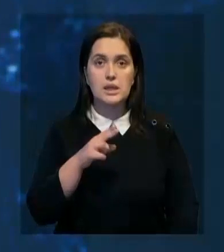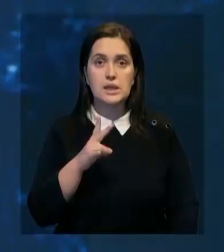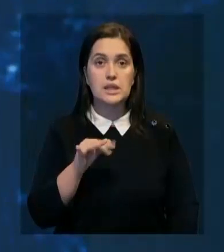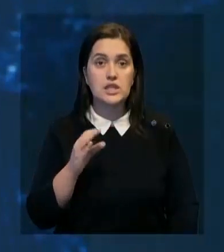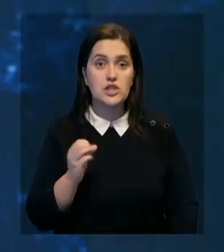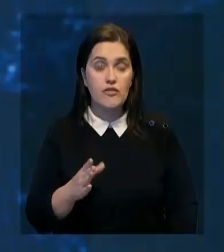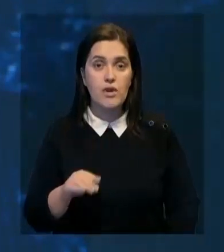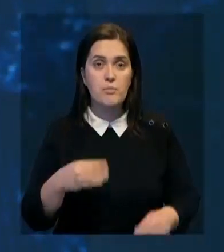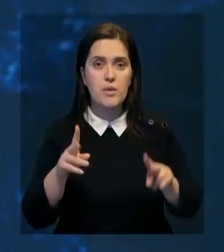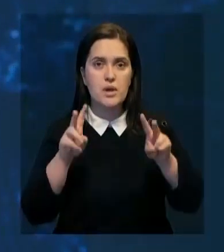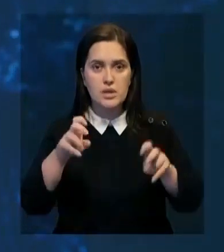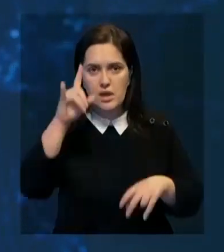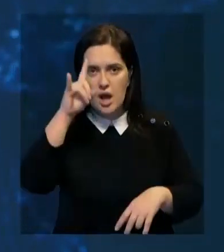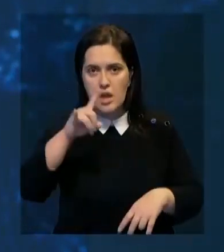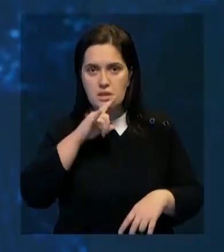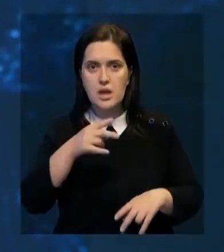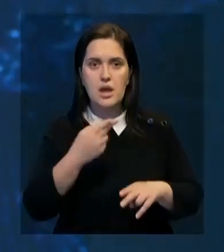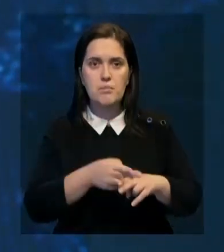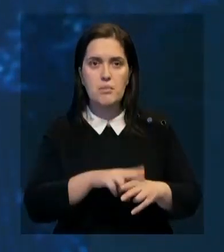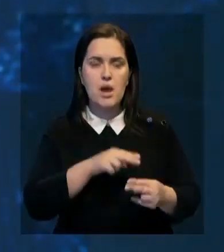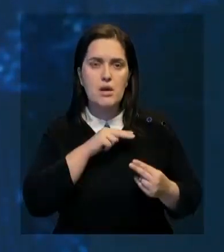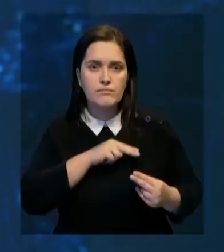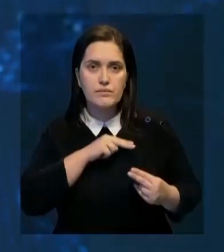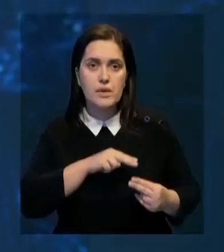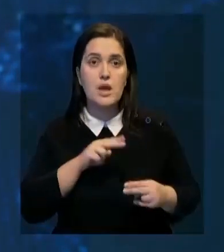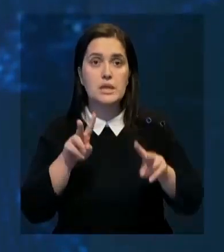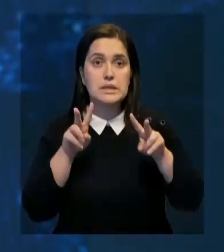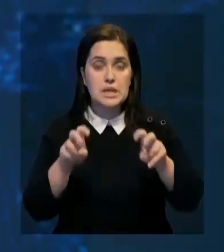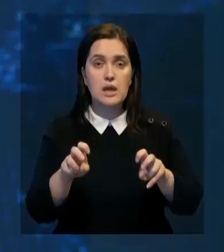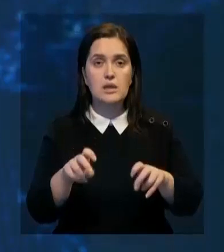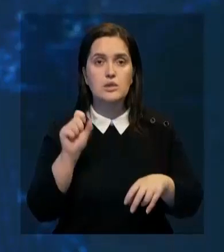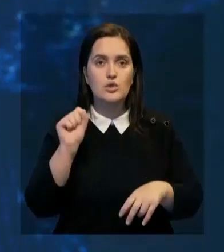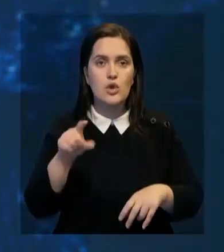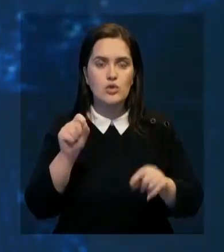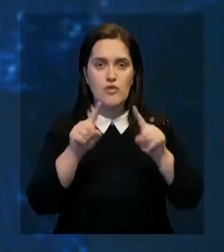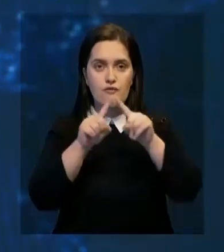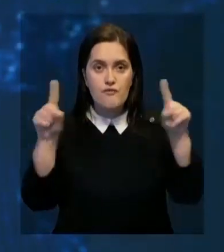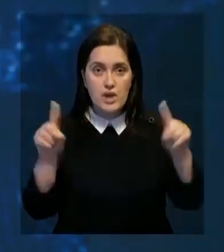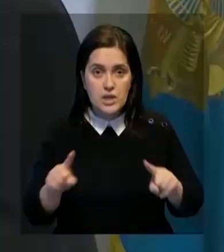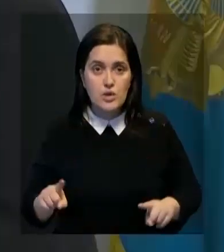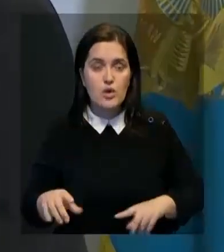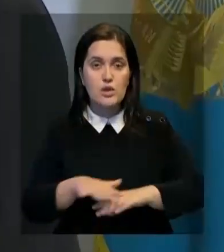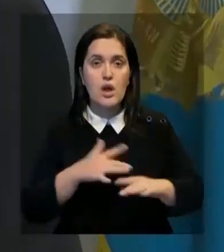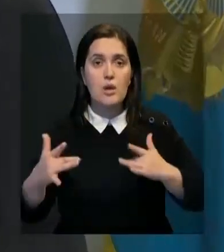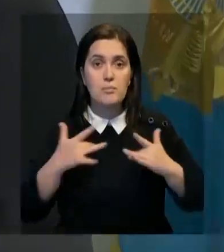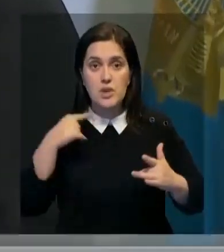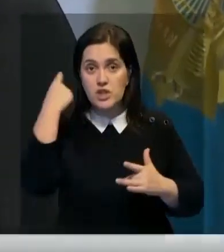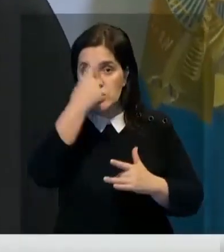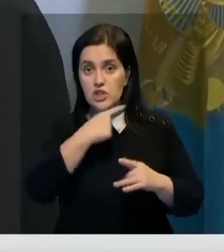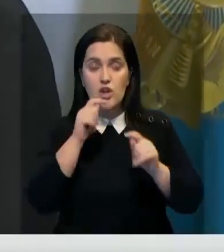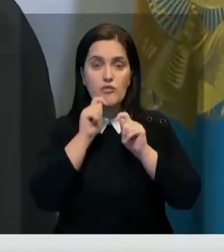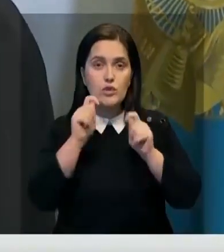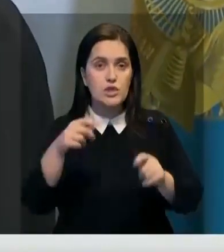Алибеку Днишеву присвоили звание Казахстанның еңбек ері. Знак особого отличия, золотую звезду народному артисту лично